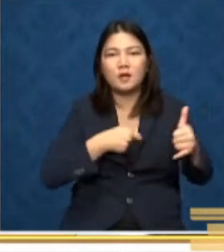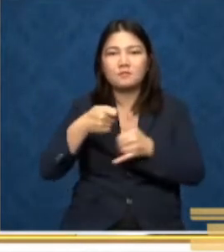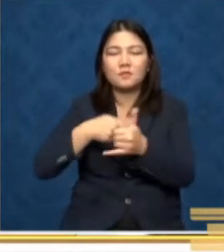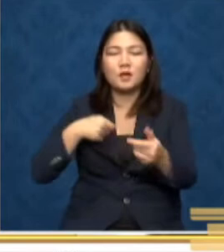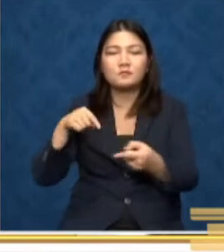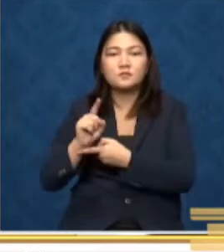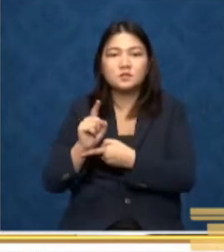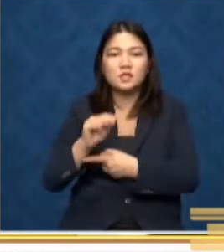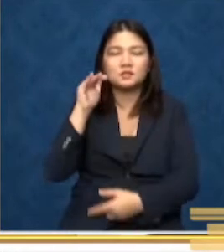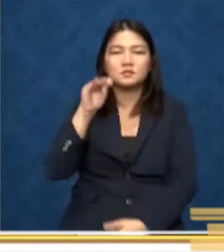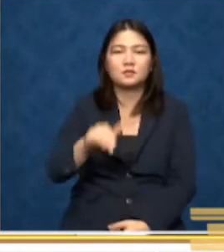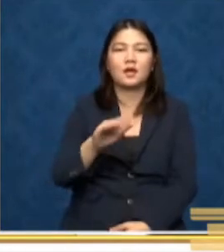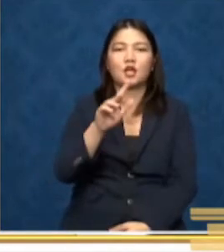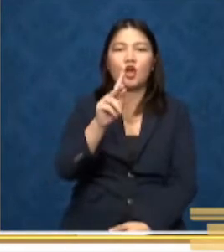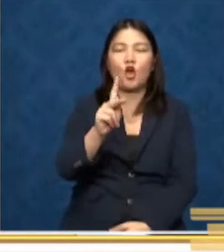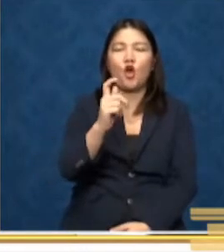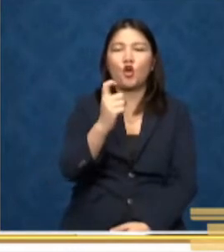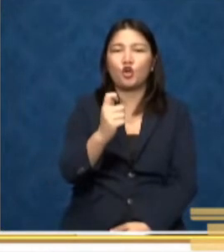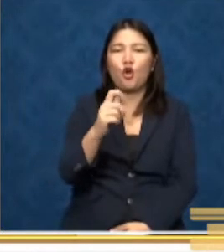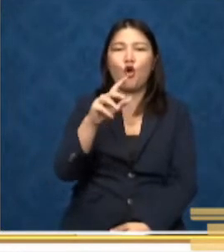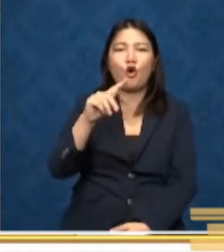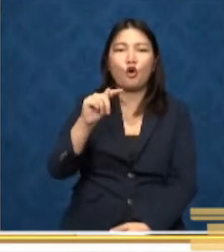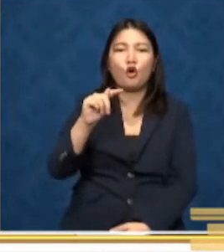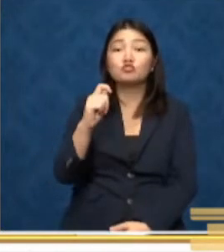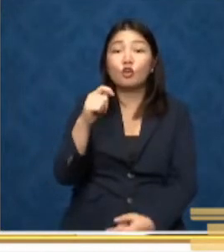ที่สะพานกอต่อปัตตานี